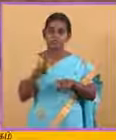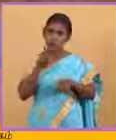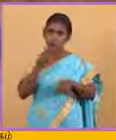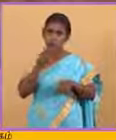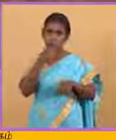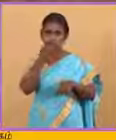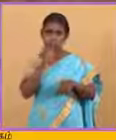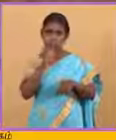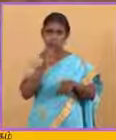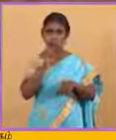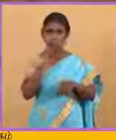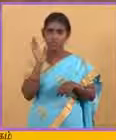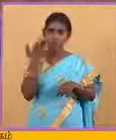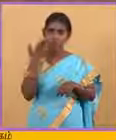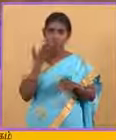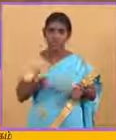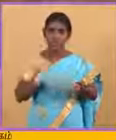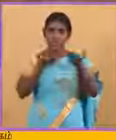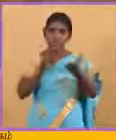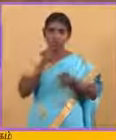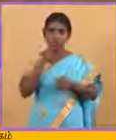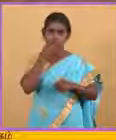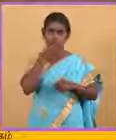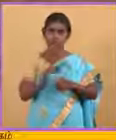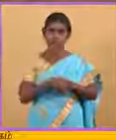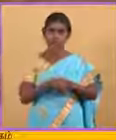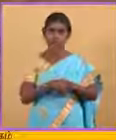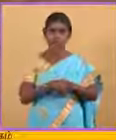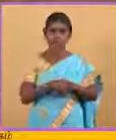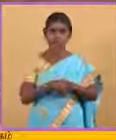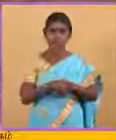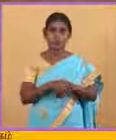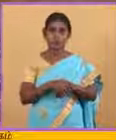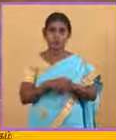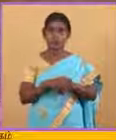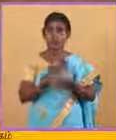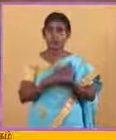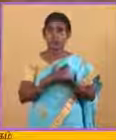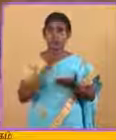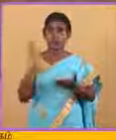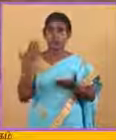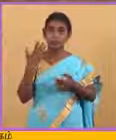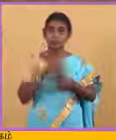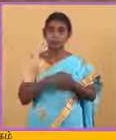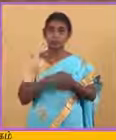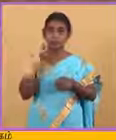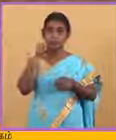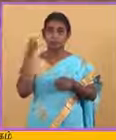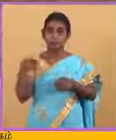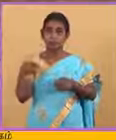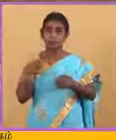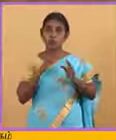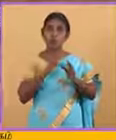அர்த்தம். இந்த அடிச்சொற்களை வச்சு ஒரு செந்தமிழ் அந்தனை இளங்கு மன்னார் என்ன செஞ்சுருக்காருன்னா,